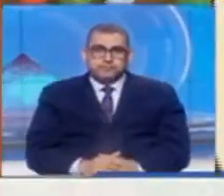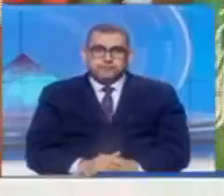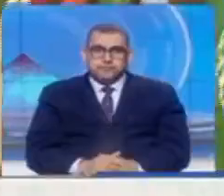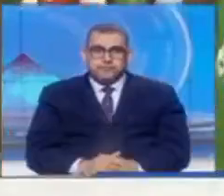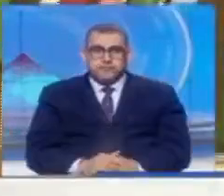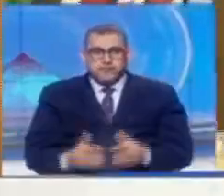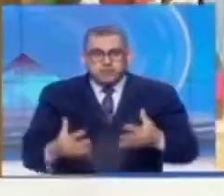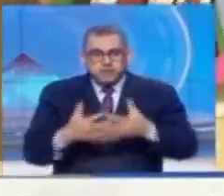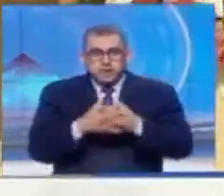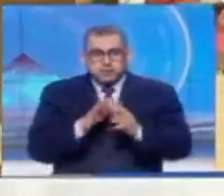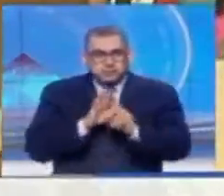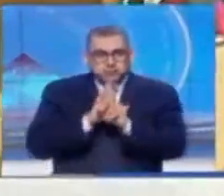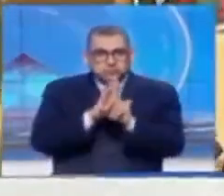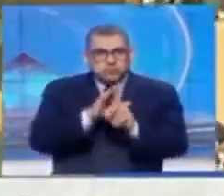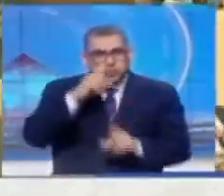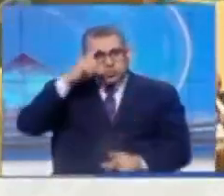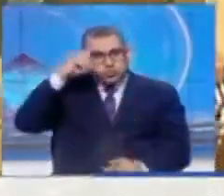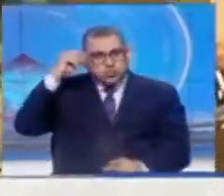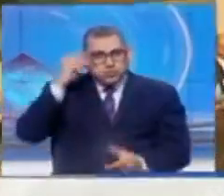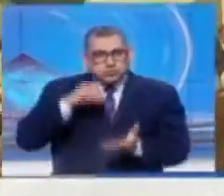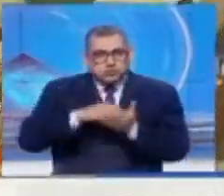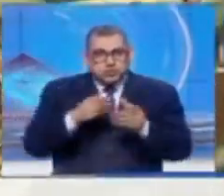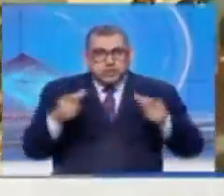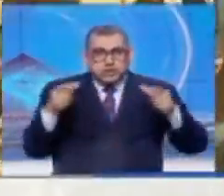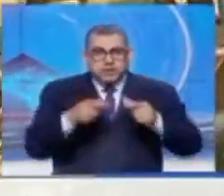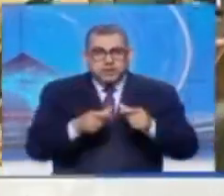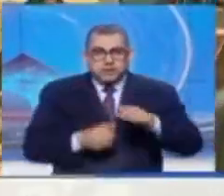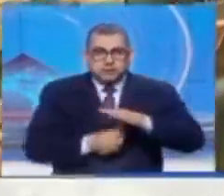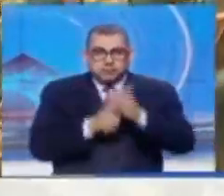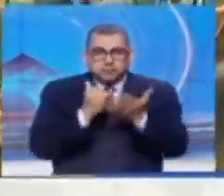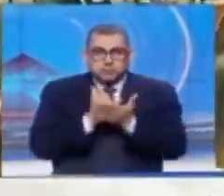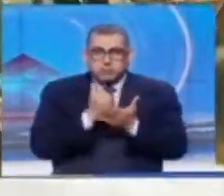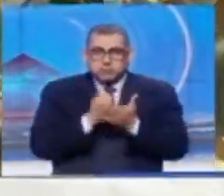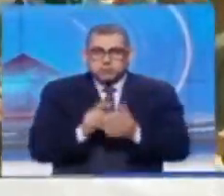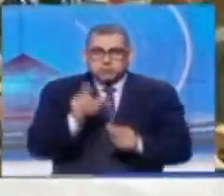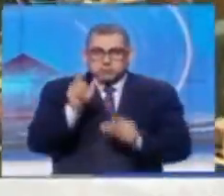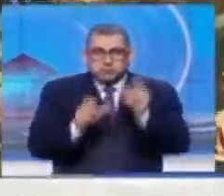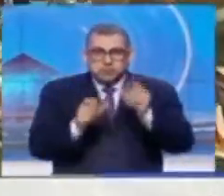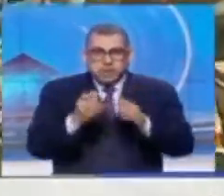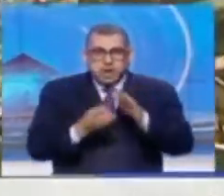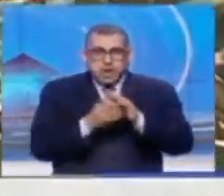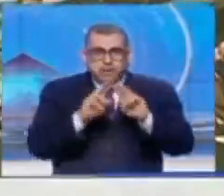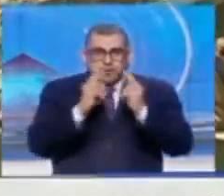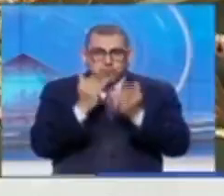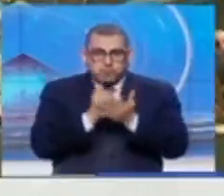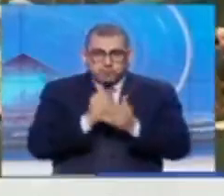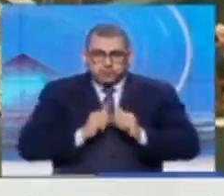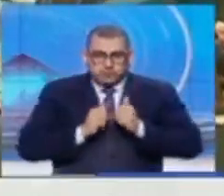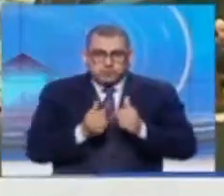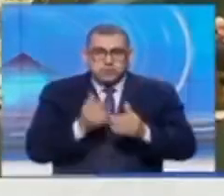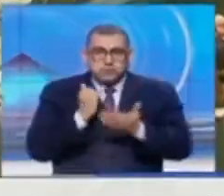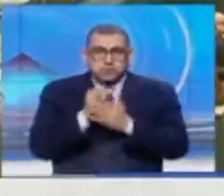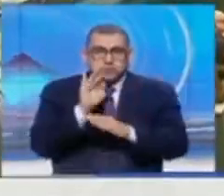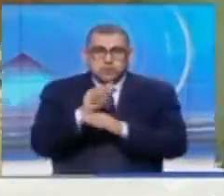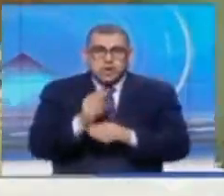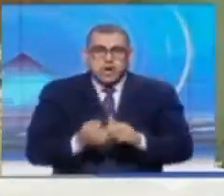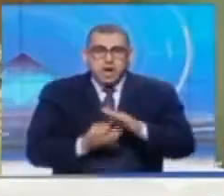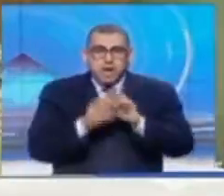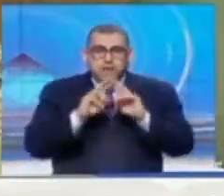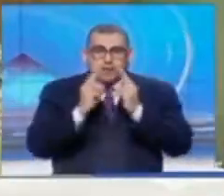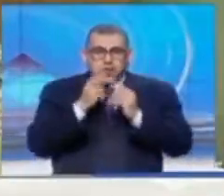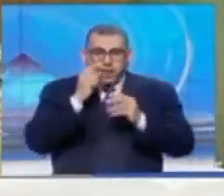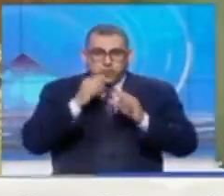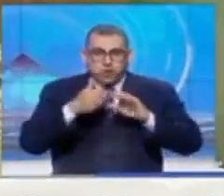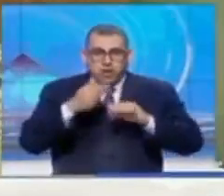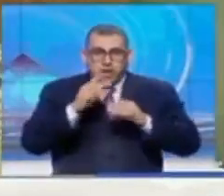تضامنا ودعما للصومال، انطلقت فعاليات اجتماع كبار المسؤولين بالجامعة العربية تحت رعاية الأمين العام للجامعة العربية حول